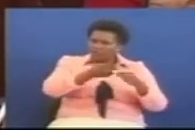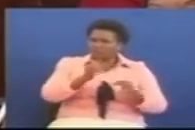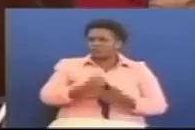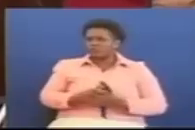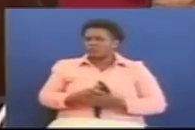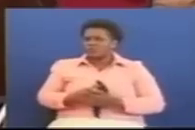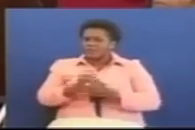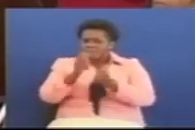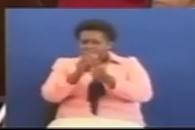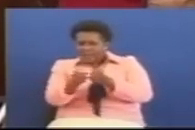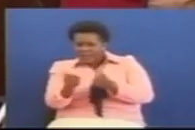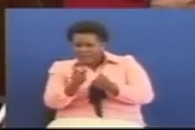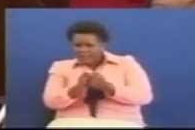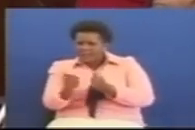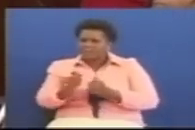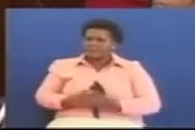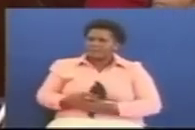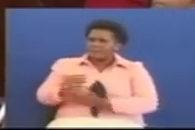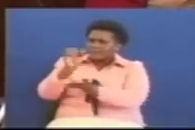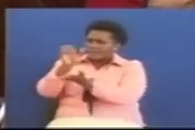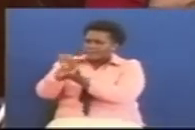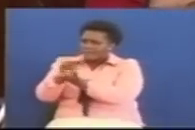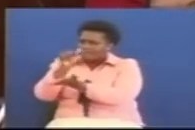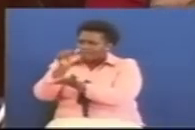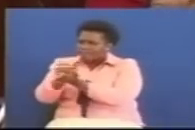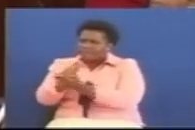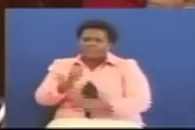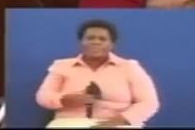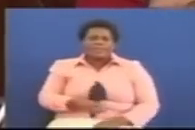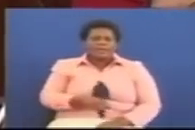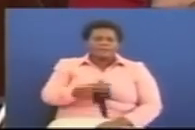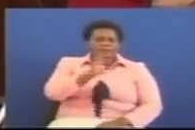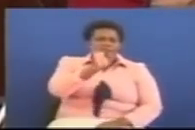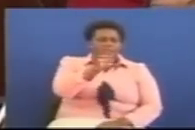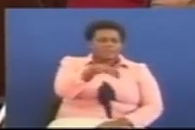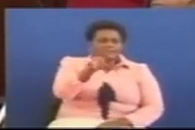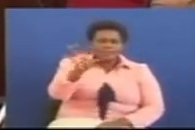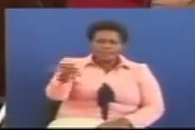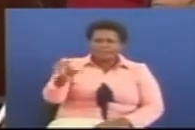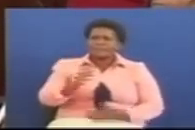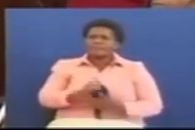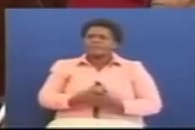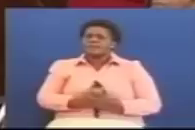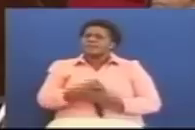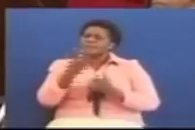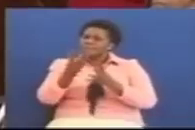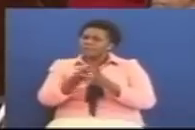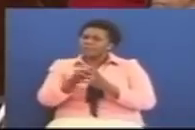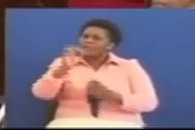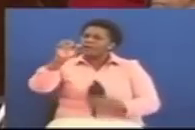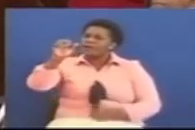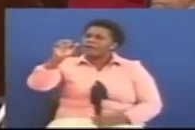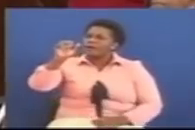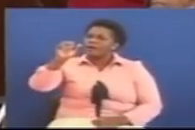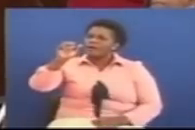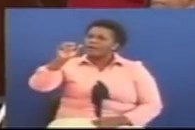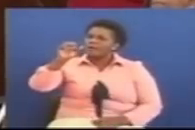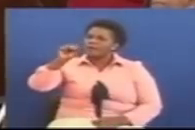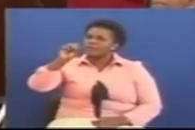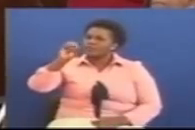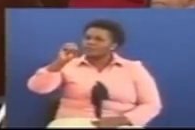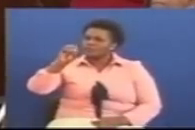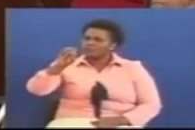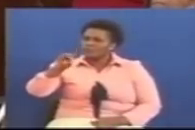mahindi, mbaazi, ufuta, alizeti na soya. Mheshimiwa Mwenyekiti, serikali ina mkakati